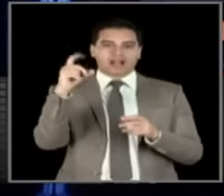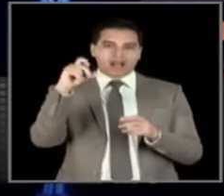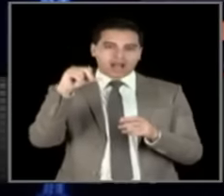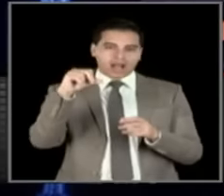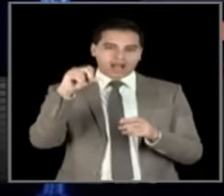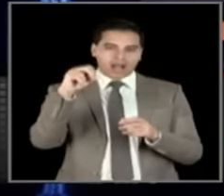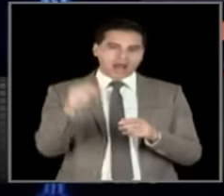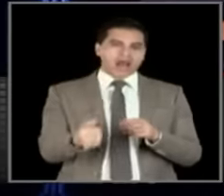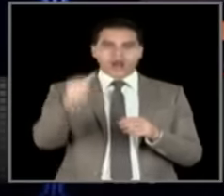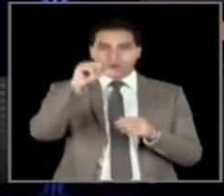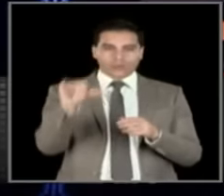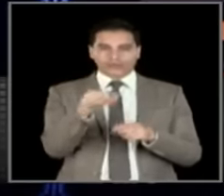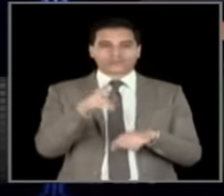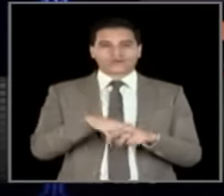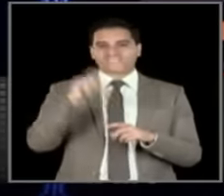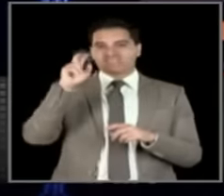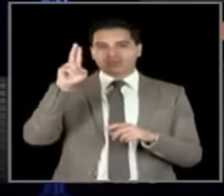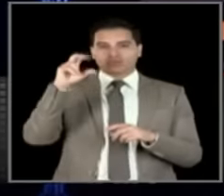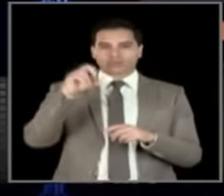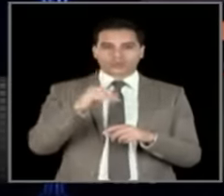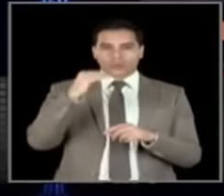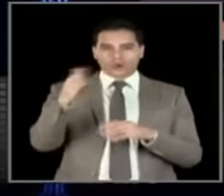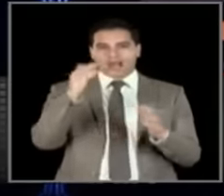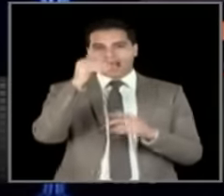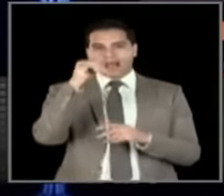فرغلي، فتوح أحمد.